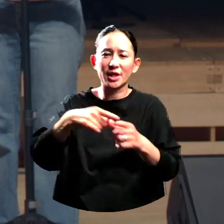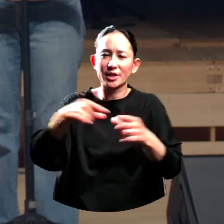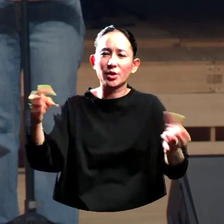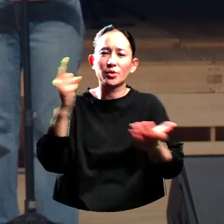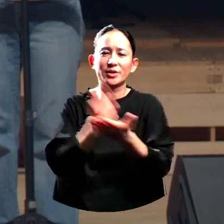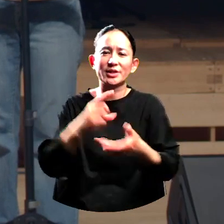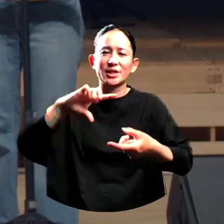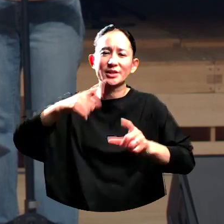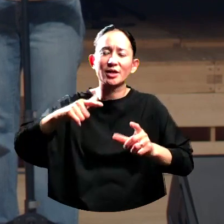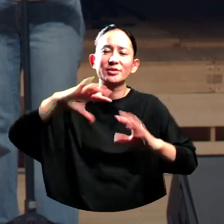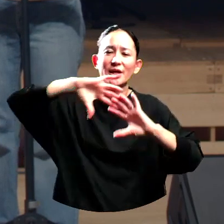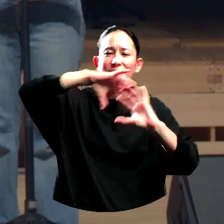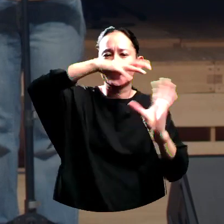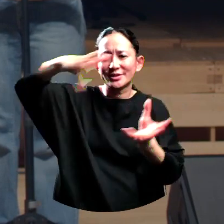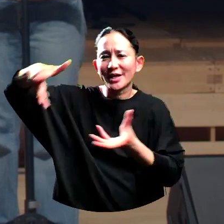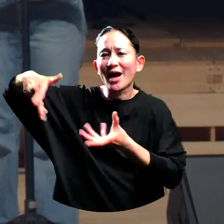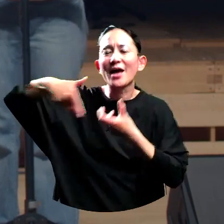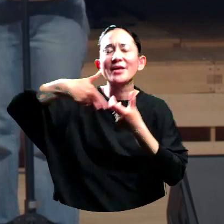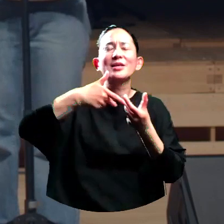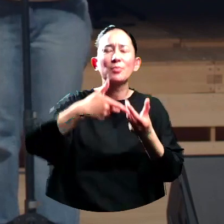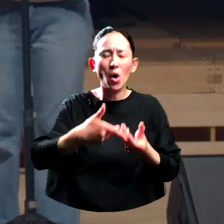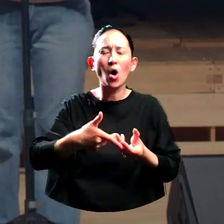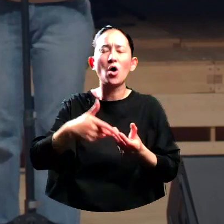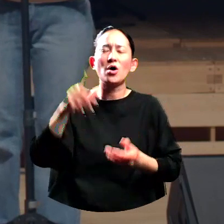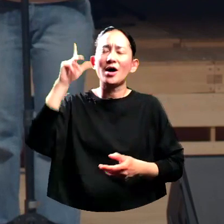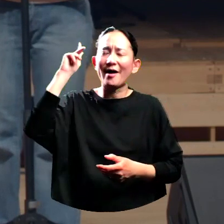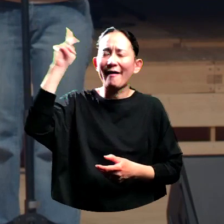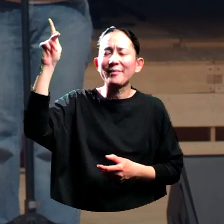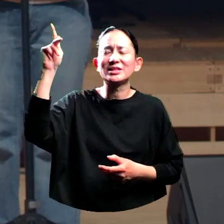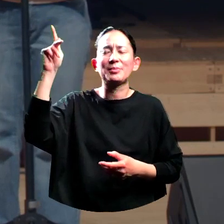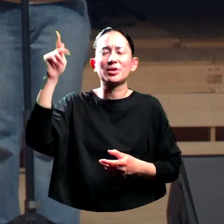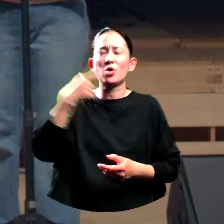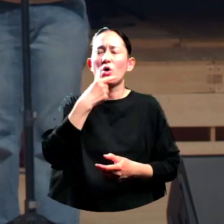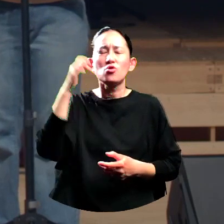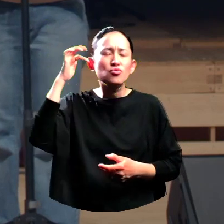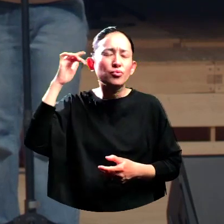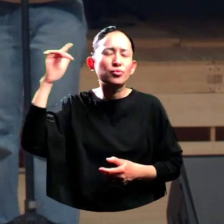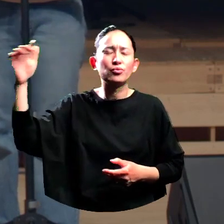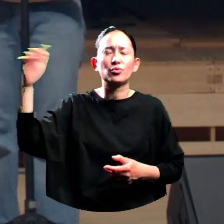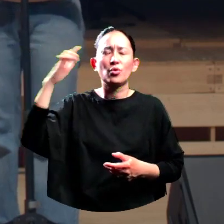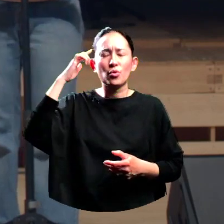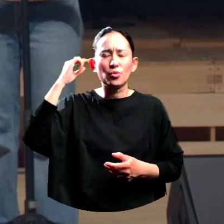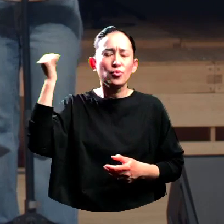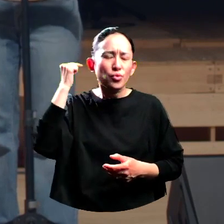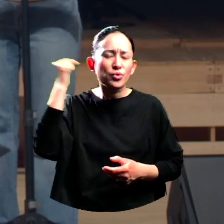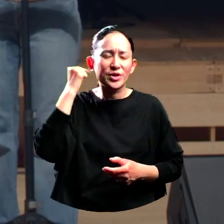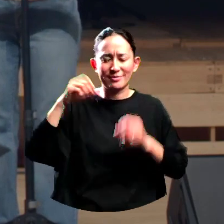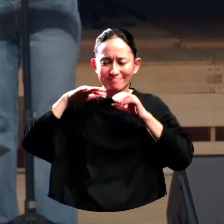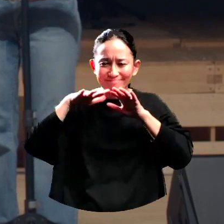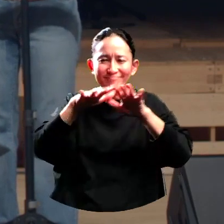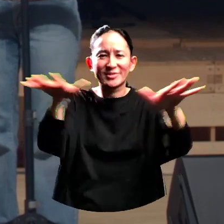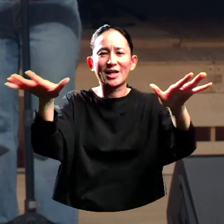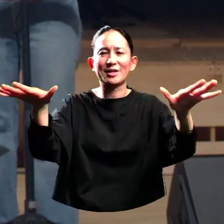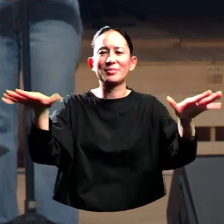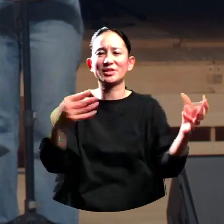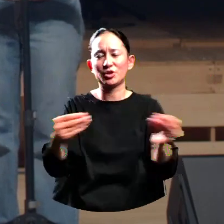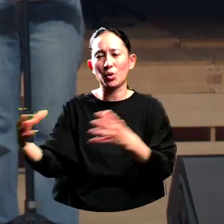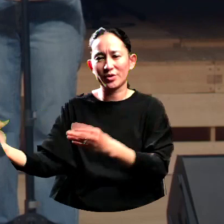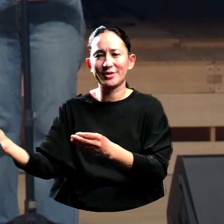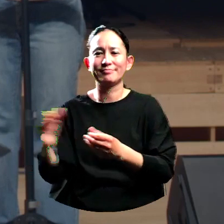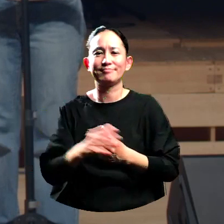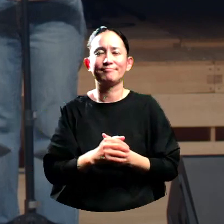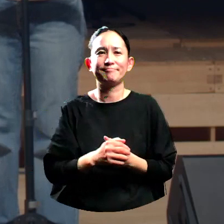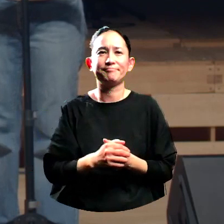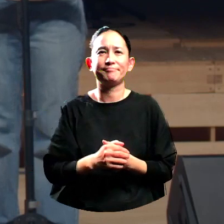もあなたの御国を前進させる働きに関われることを感謝します。 We want to take a portion of what you've blessed us with and offer it